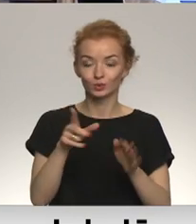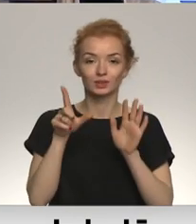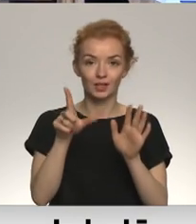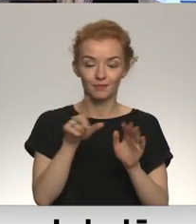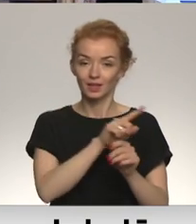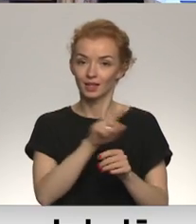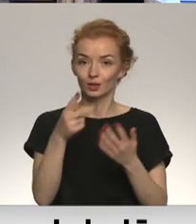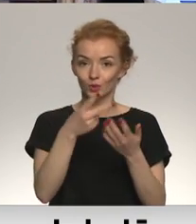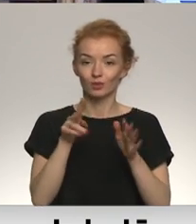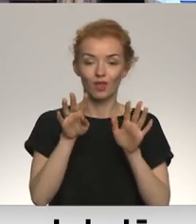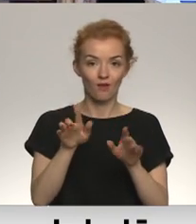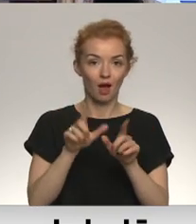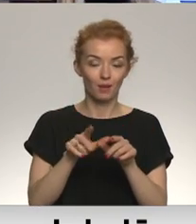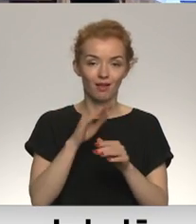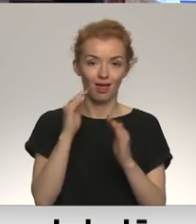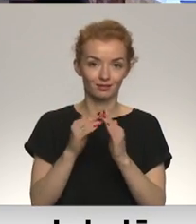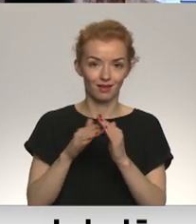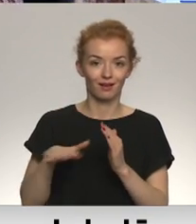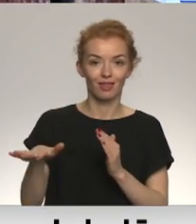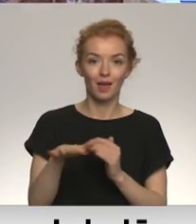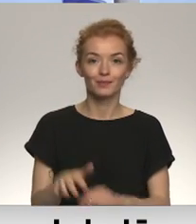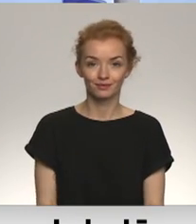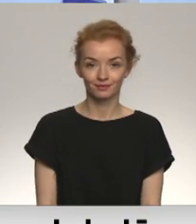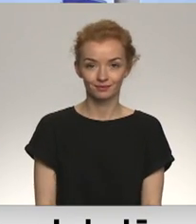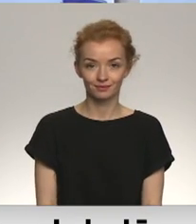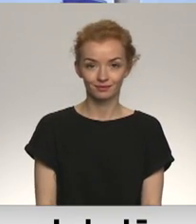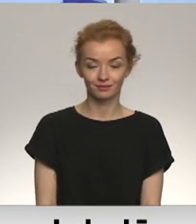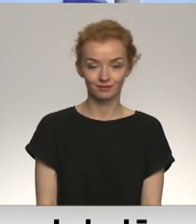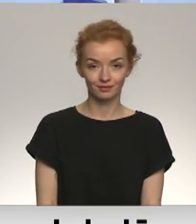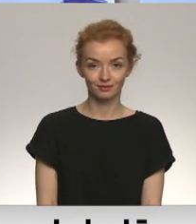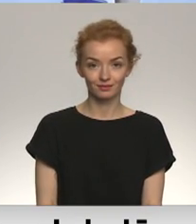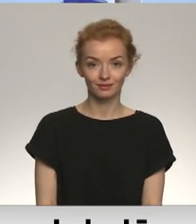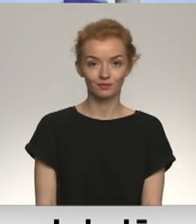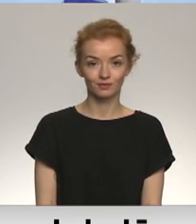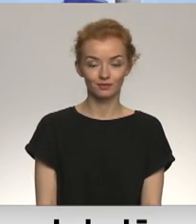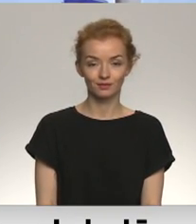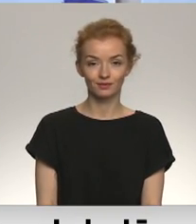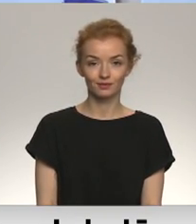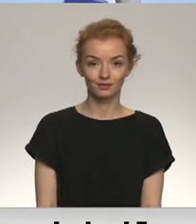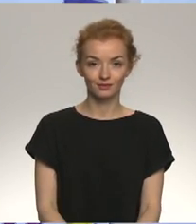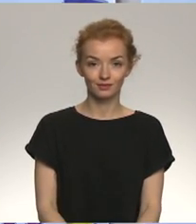Līdz 29. Aprīlī Rēzeknē. Ausmas Prukta, Vitālijs Dudarenoks, Latgales regionālā televīzija.